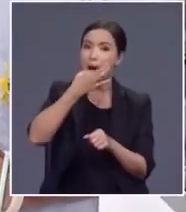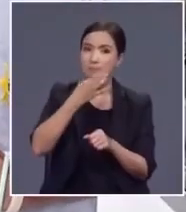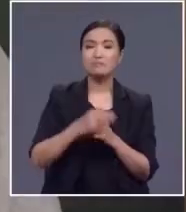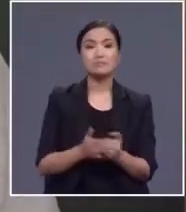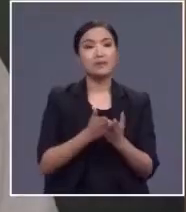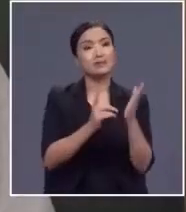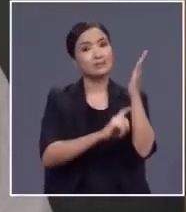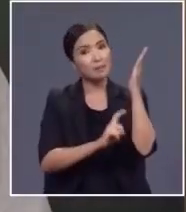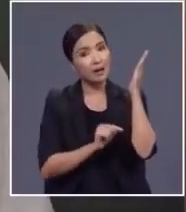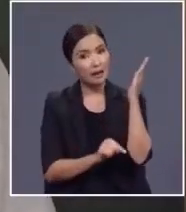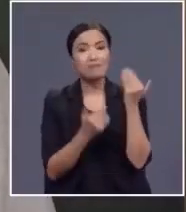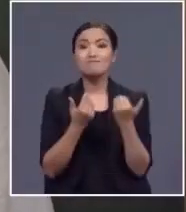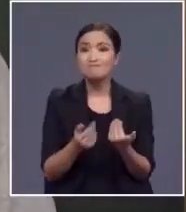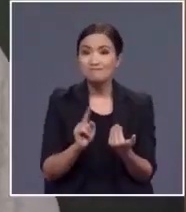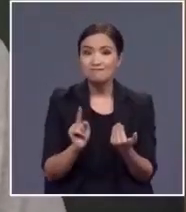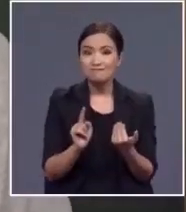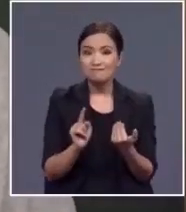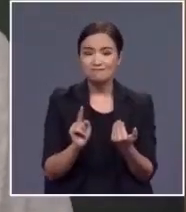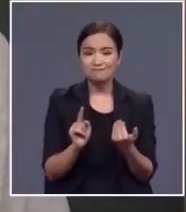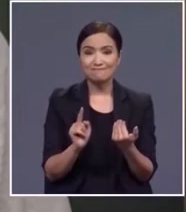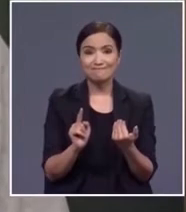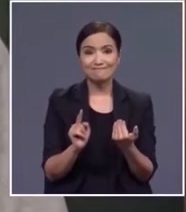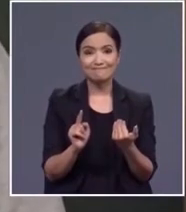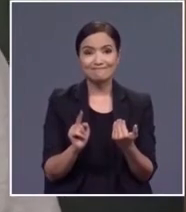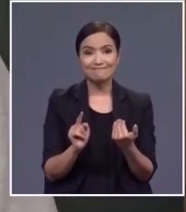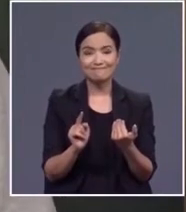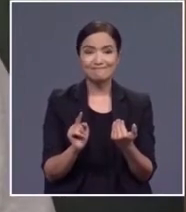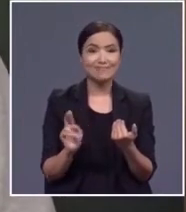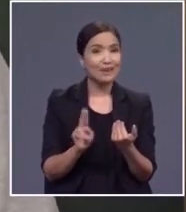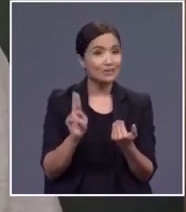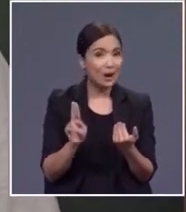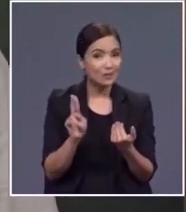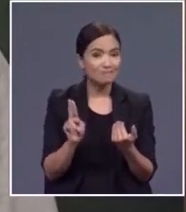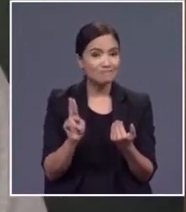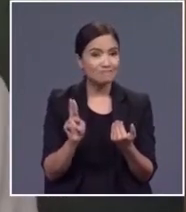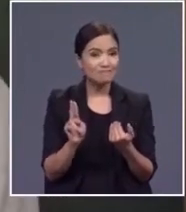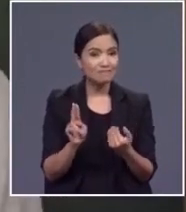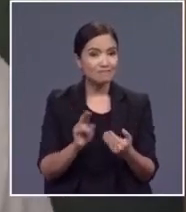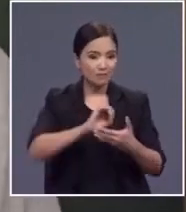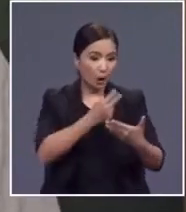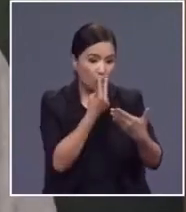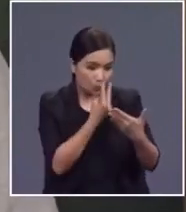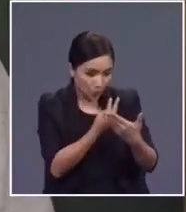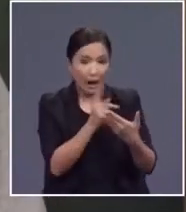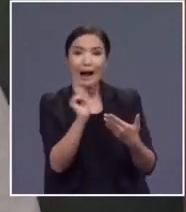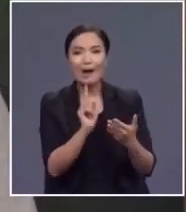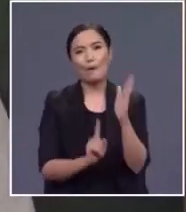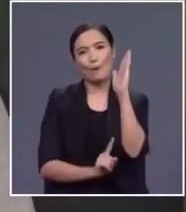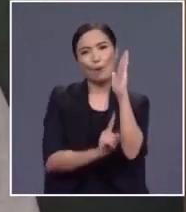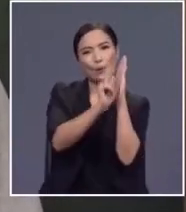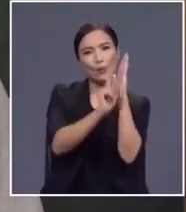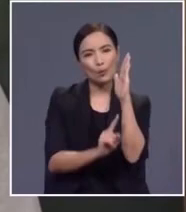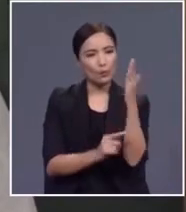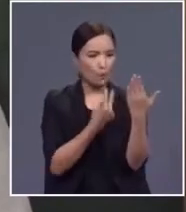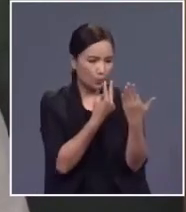ก็คือสามารถใช้ดูอุณหภูมิดูฝุ่นดูอะไรอย่างนี้